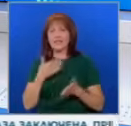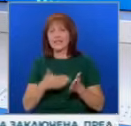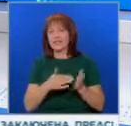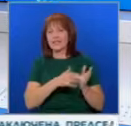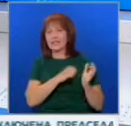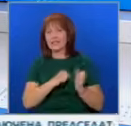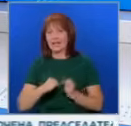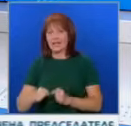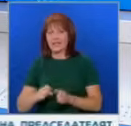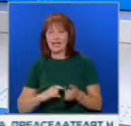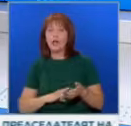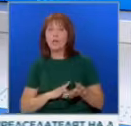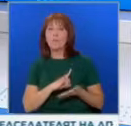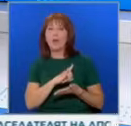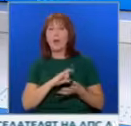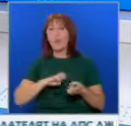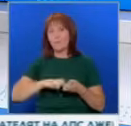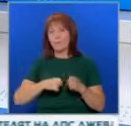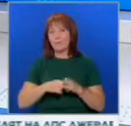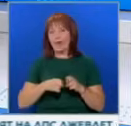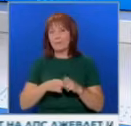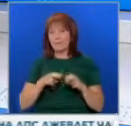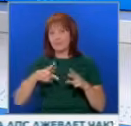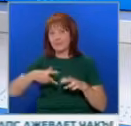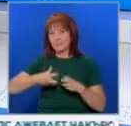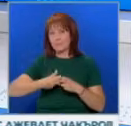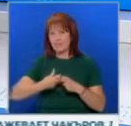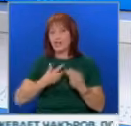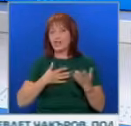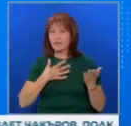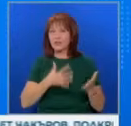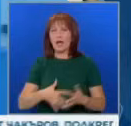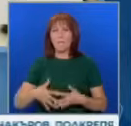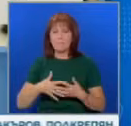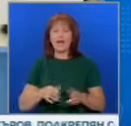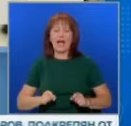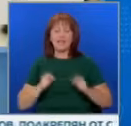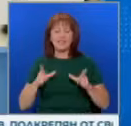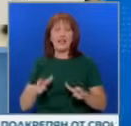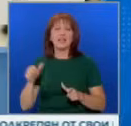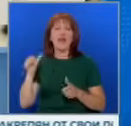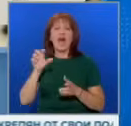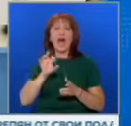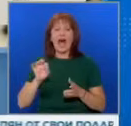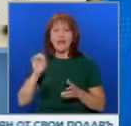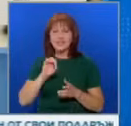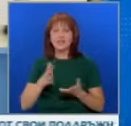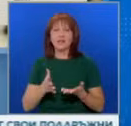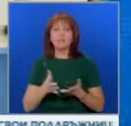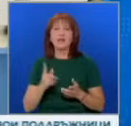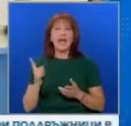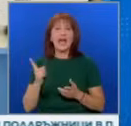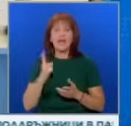отменени полети. Проблеми с чекирането има днес в Европа, Америка, Азия, Австралия. Един технически проблем